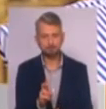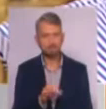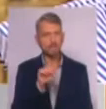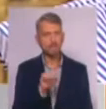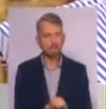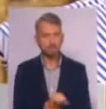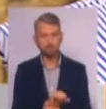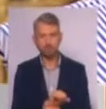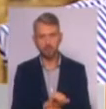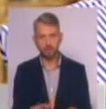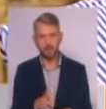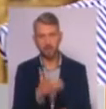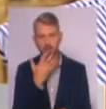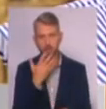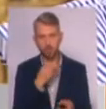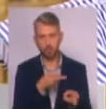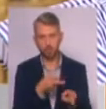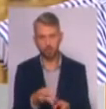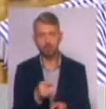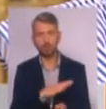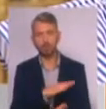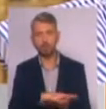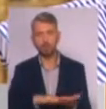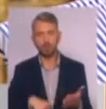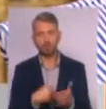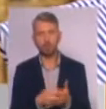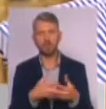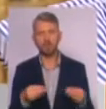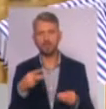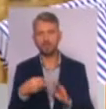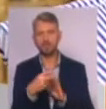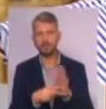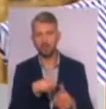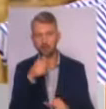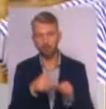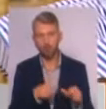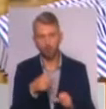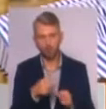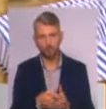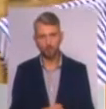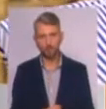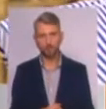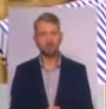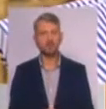зупиняти процес теплопостачання, він був продовжений до весни 2017 року.